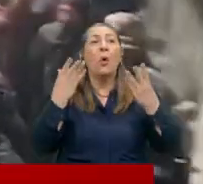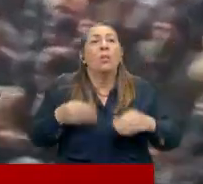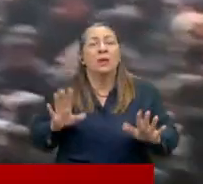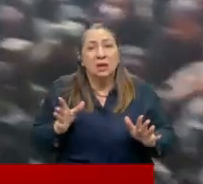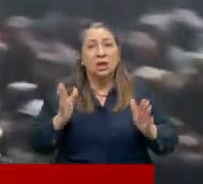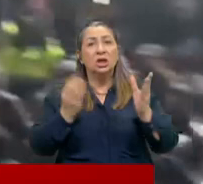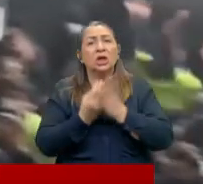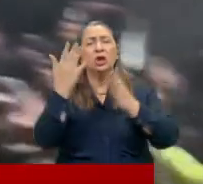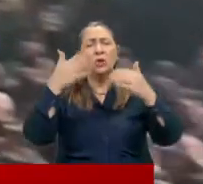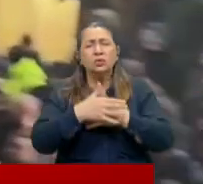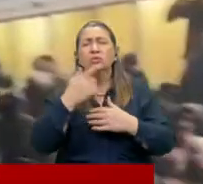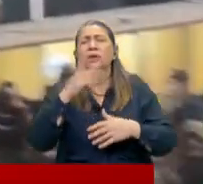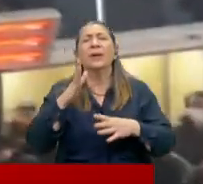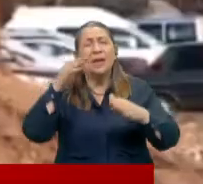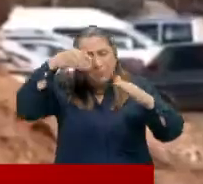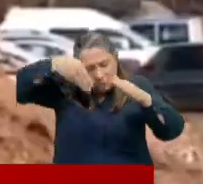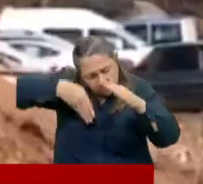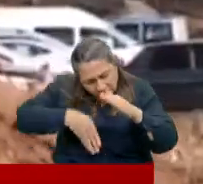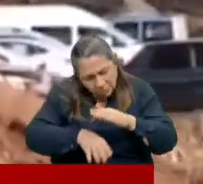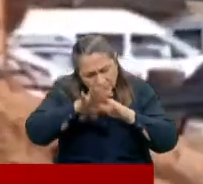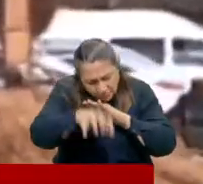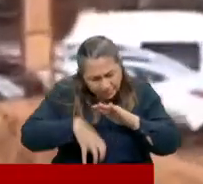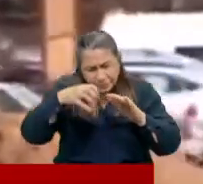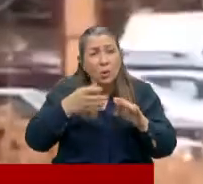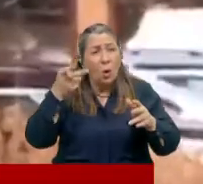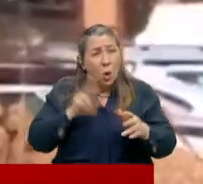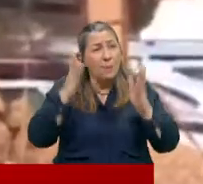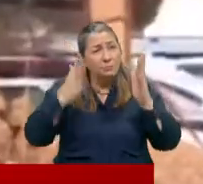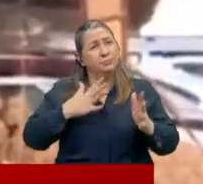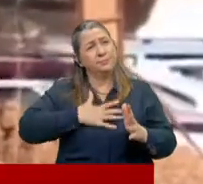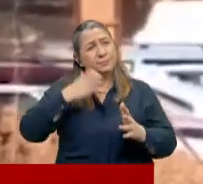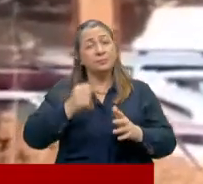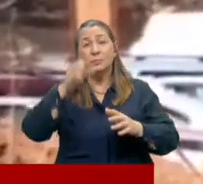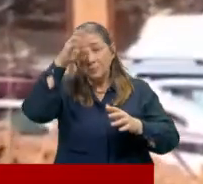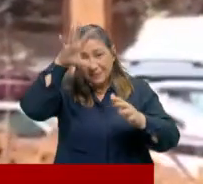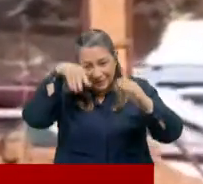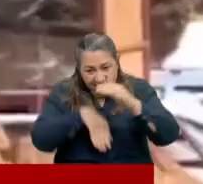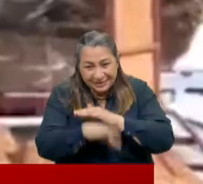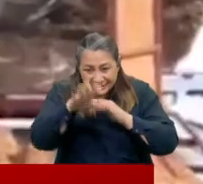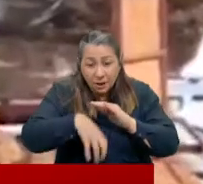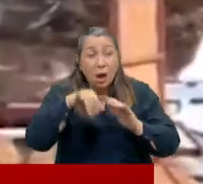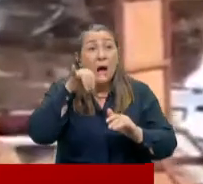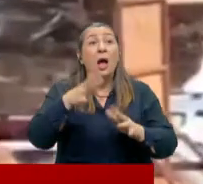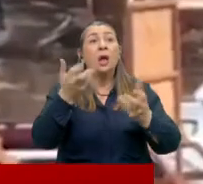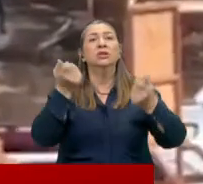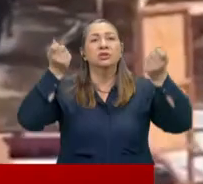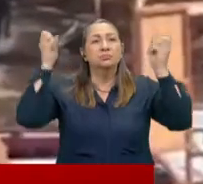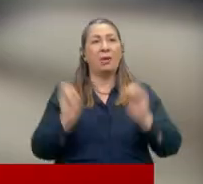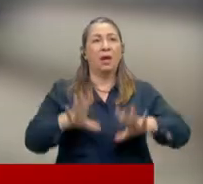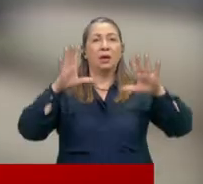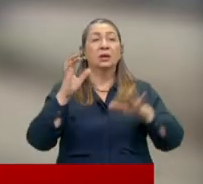karşılamadı. Gece gündüz demeden yerin altında canları pahasına çalışan madenciler haklarını alamayınca iş